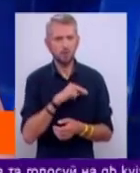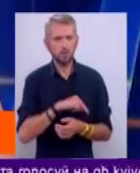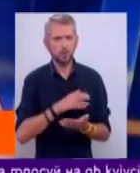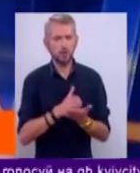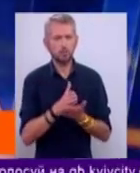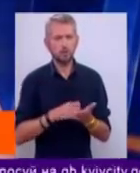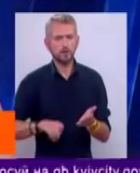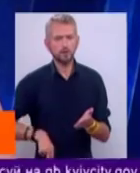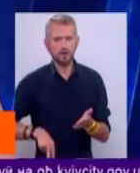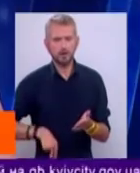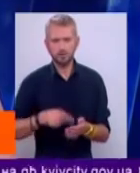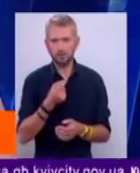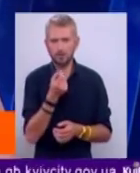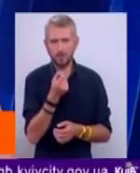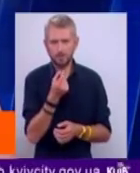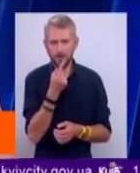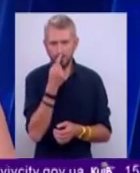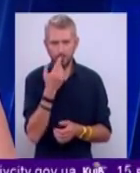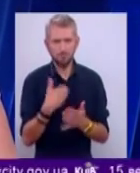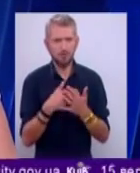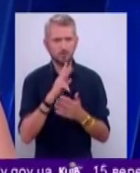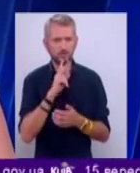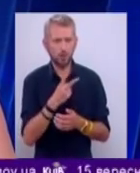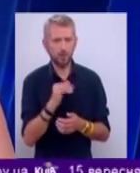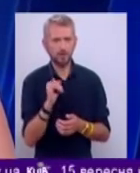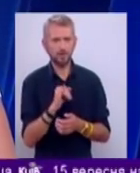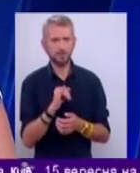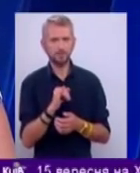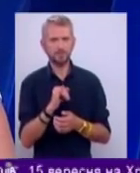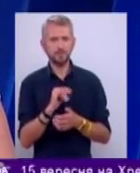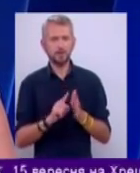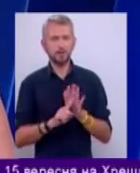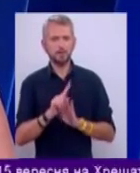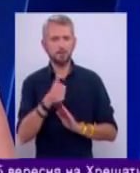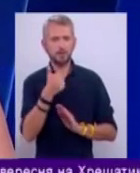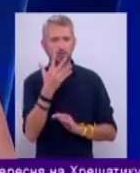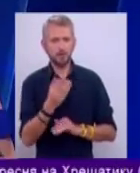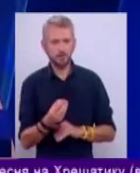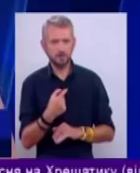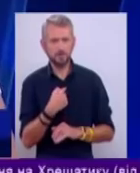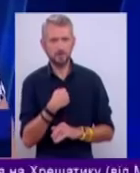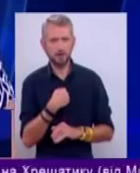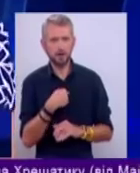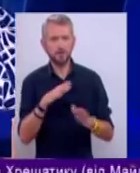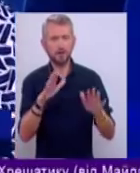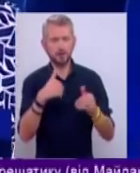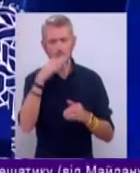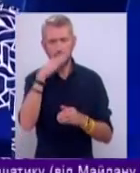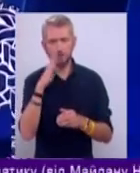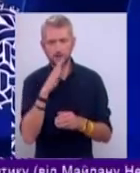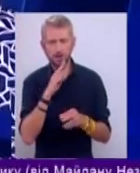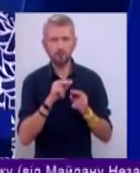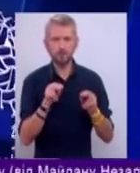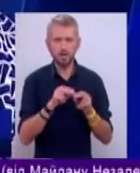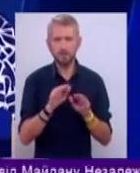посаді директора зовсім небагато, майже 2 роки, і з перших днів я закликала батьків і вчителів,